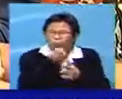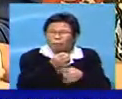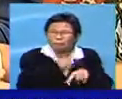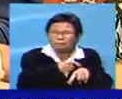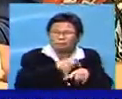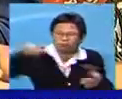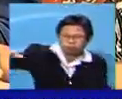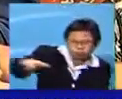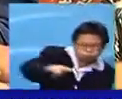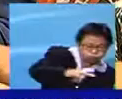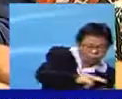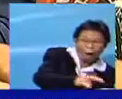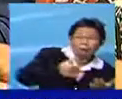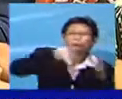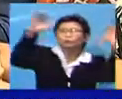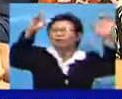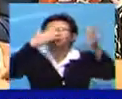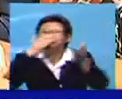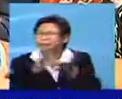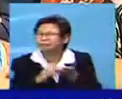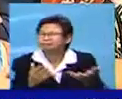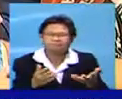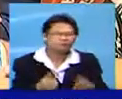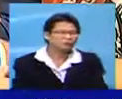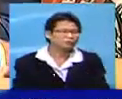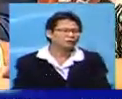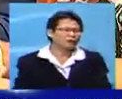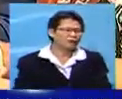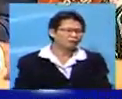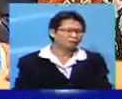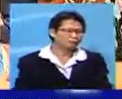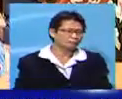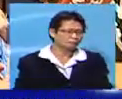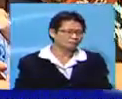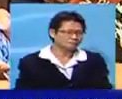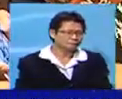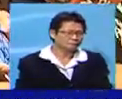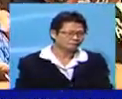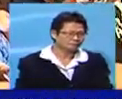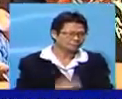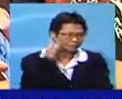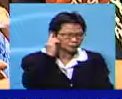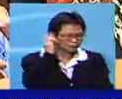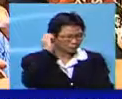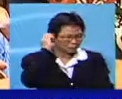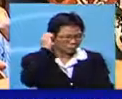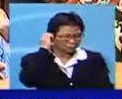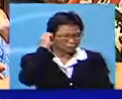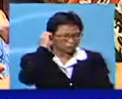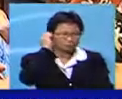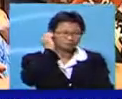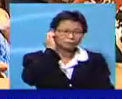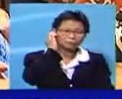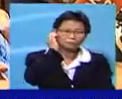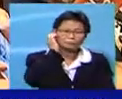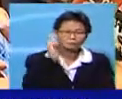dia angin kencang ataupun apakah yang menyebabkan tayar yang pecah kerana itu satu